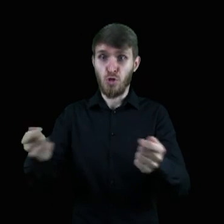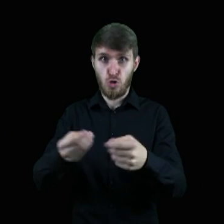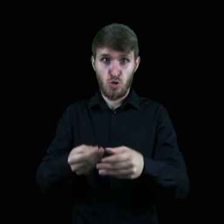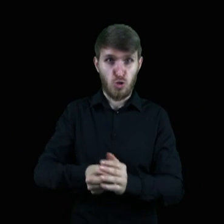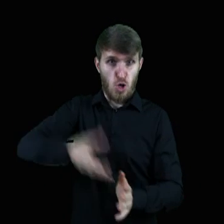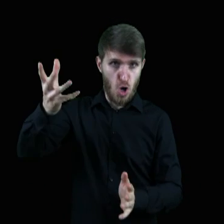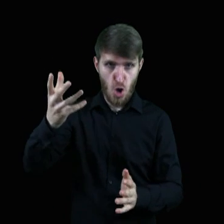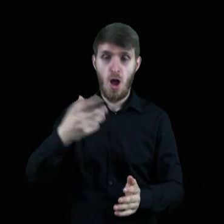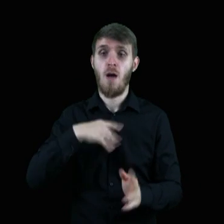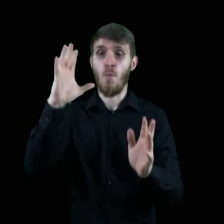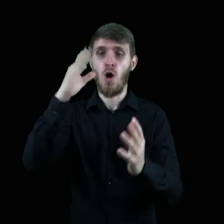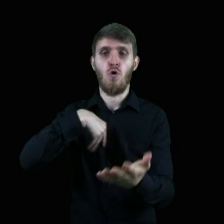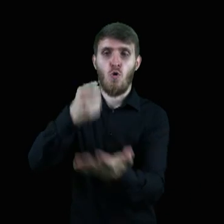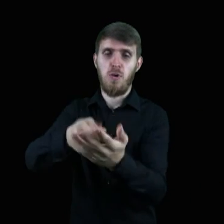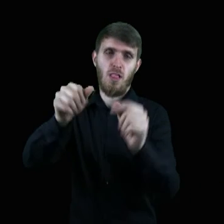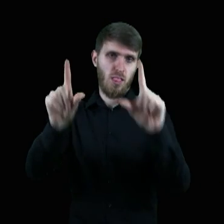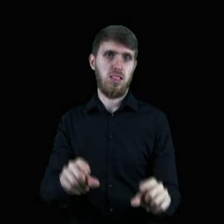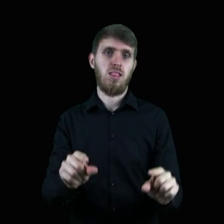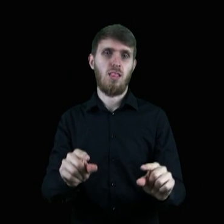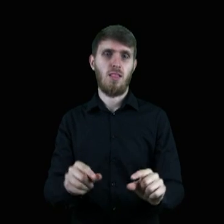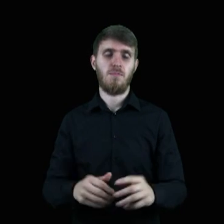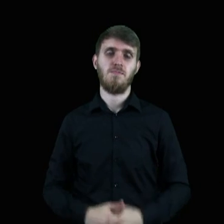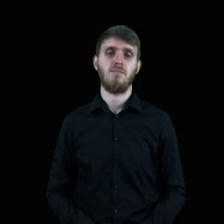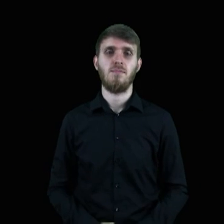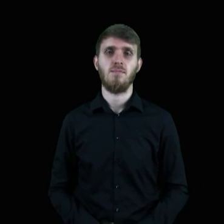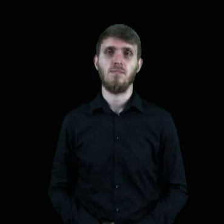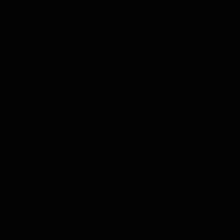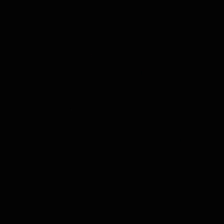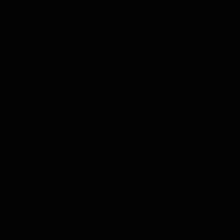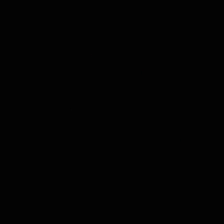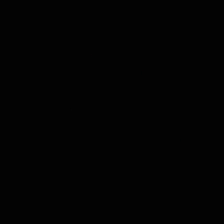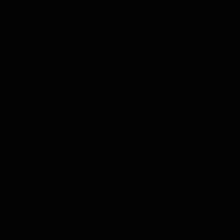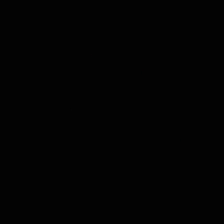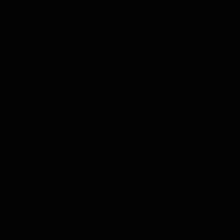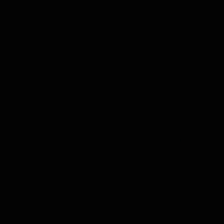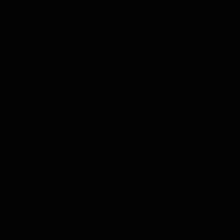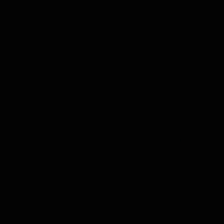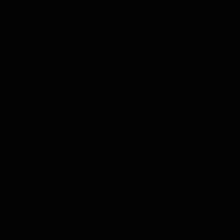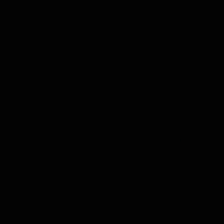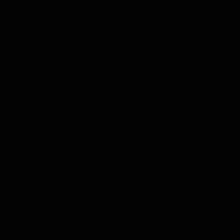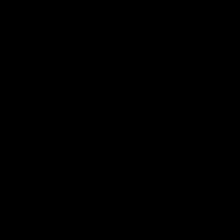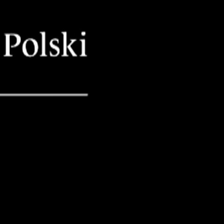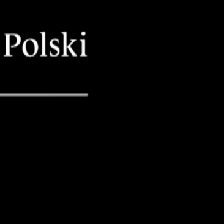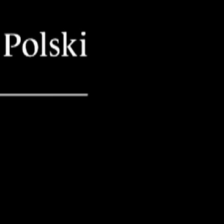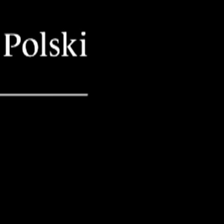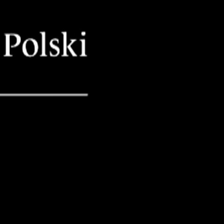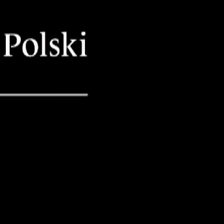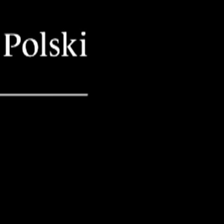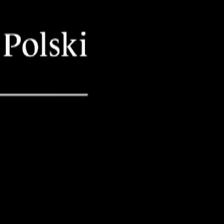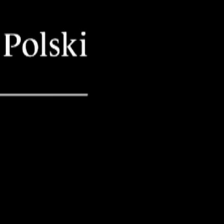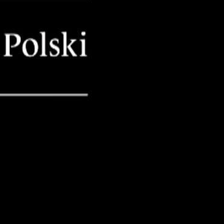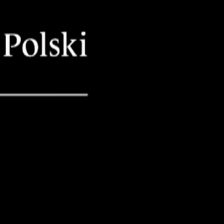Jeżeli sprzedajemy na krótko, robimy to samo albo w odwrotnej kolejności. Sprzedajemy drogo i odkupujemy tanio.